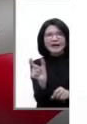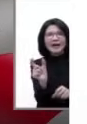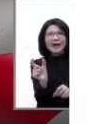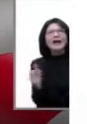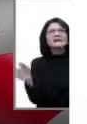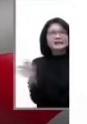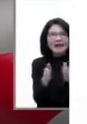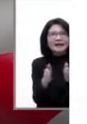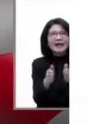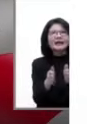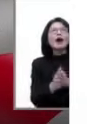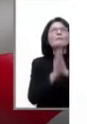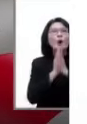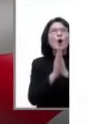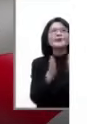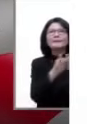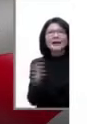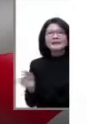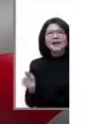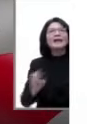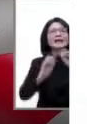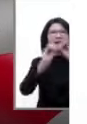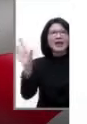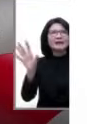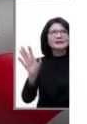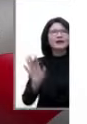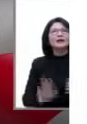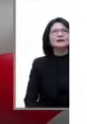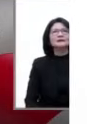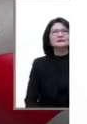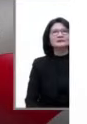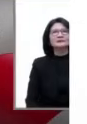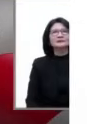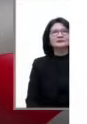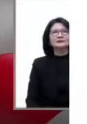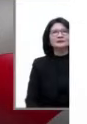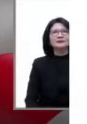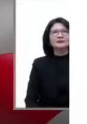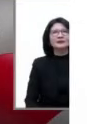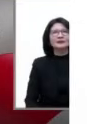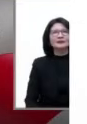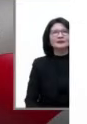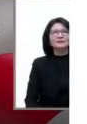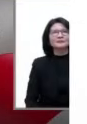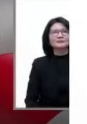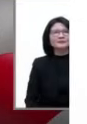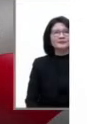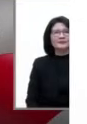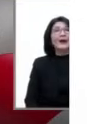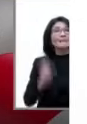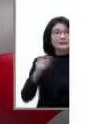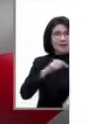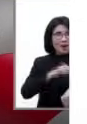eh orang dengan eh sebuah privilege yang luar biasa begitu ya E menjadi walikota baru 2